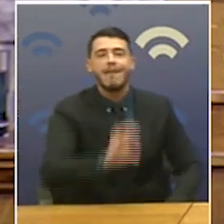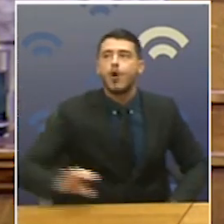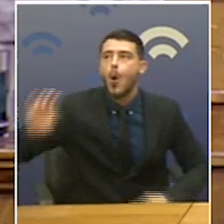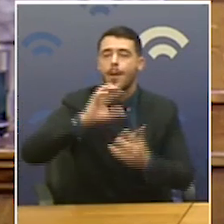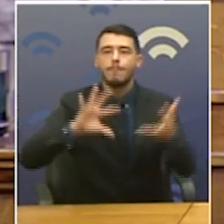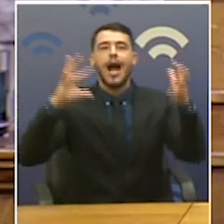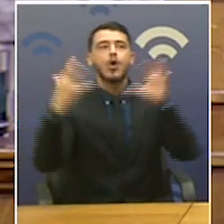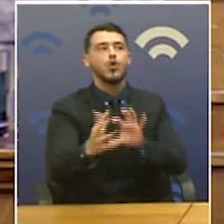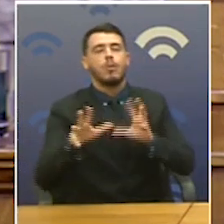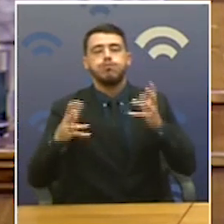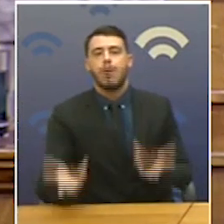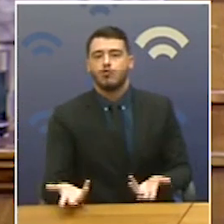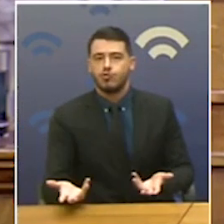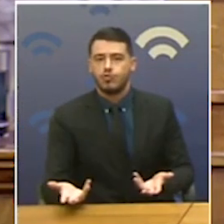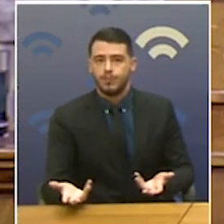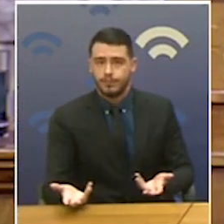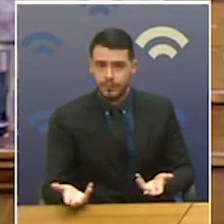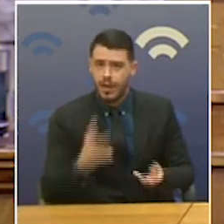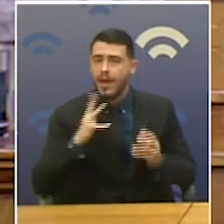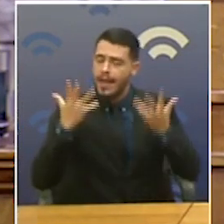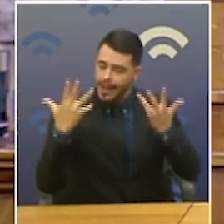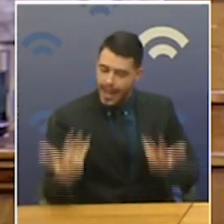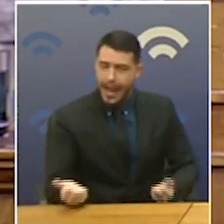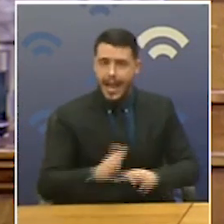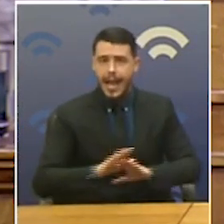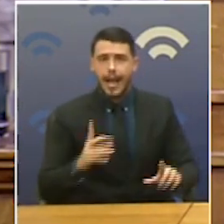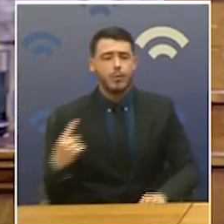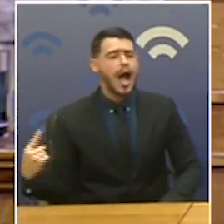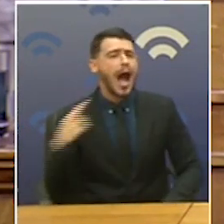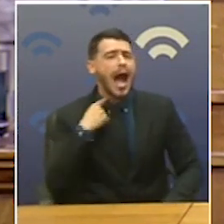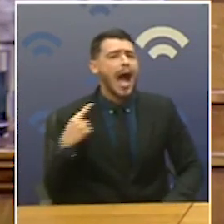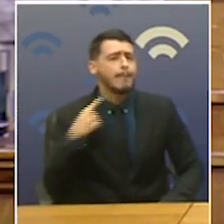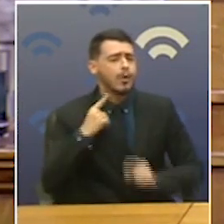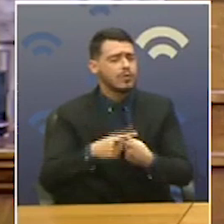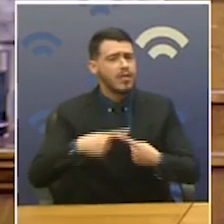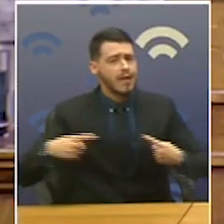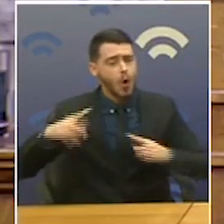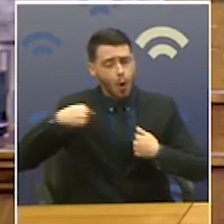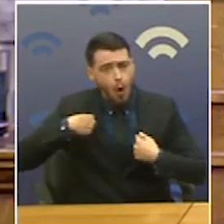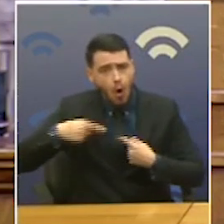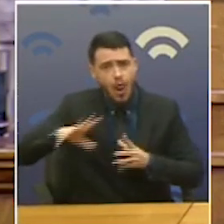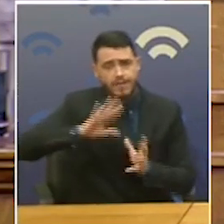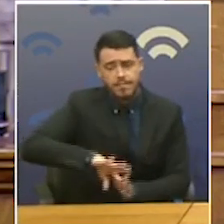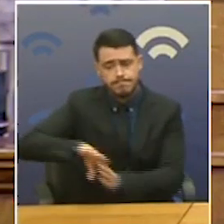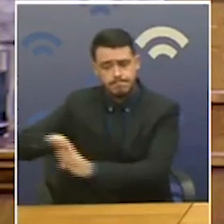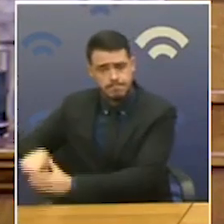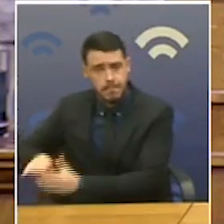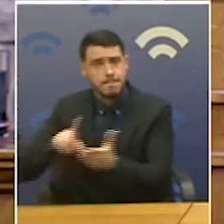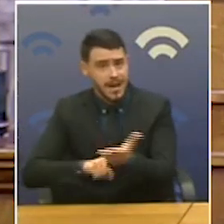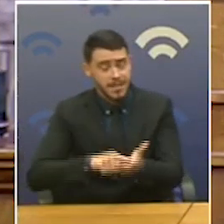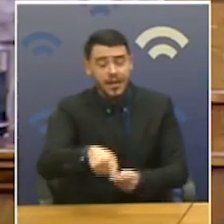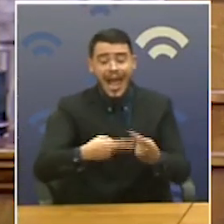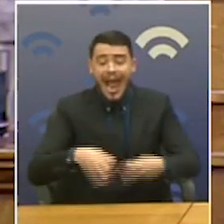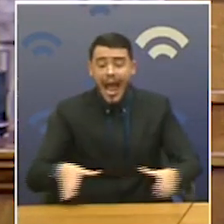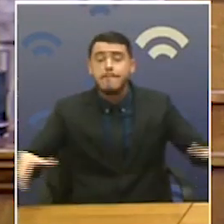με το κακό μας παρελθόν, αλλά και ως δείκτης του μέλλοντός μας. Και υπό την άποψη αυτή, η οργανωτική διάταξη καλείται